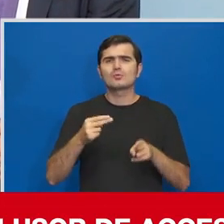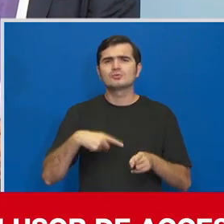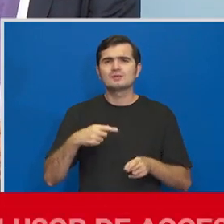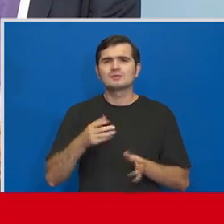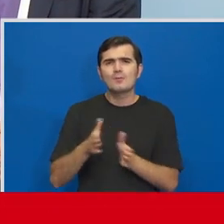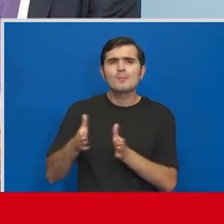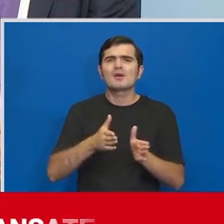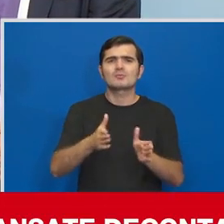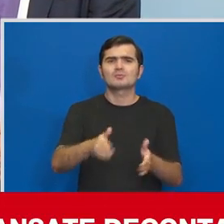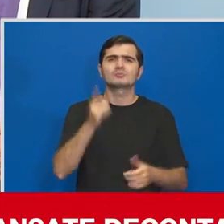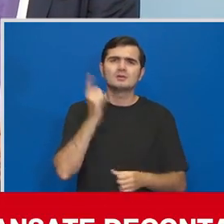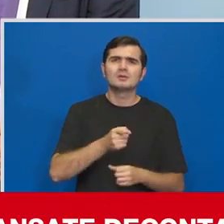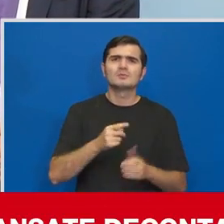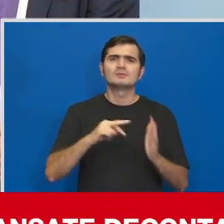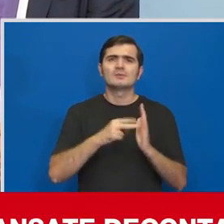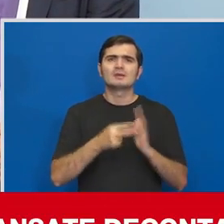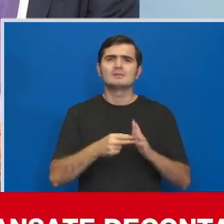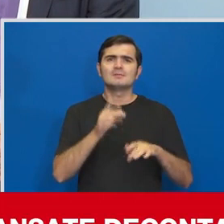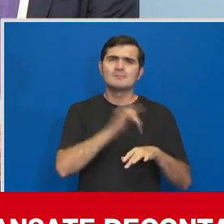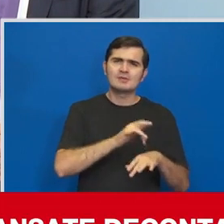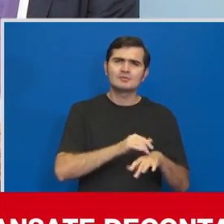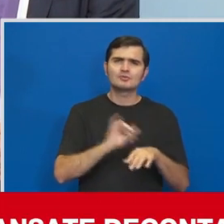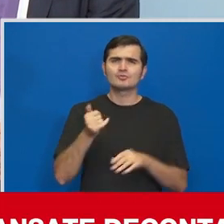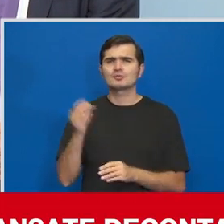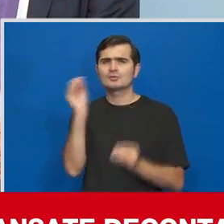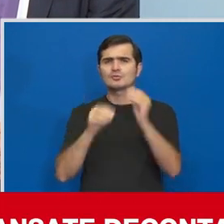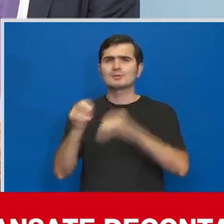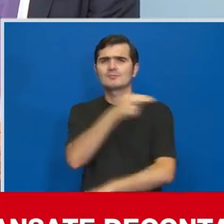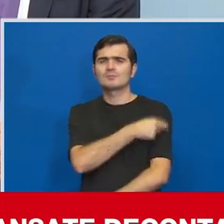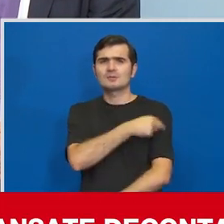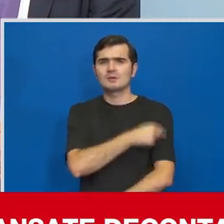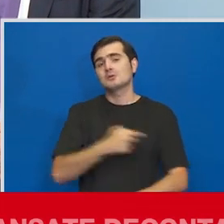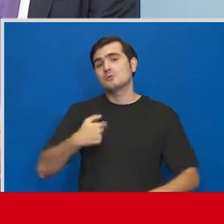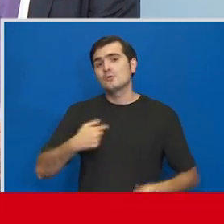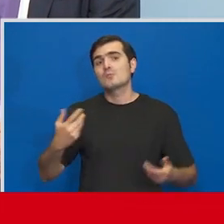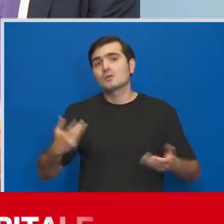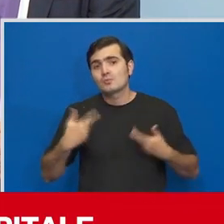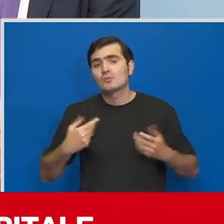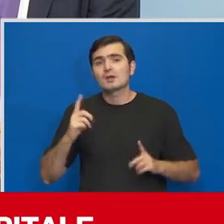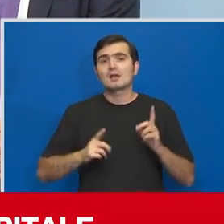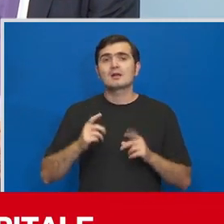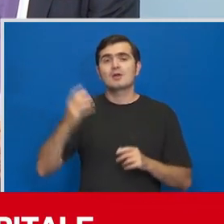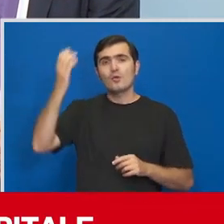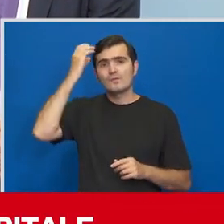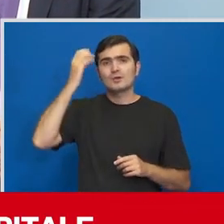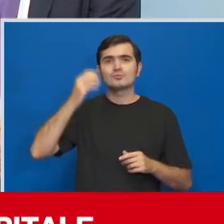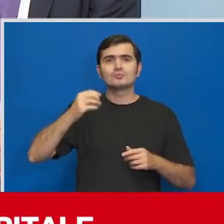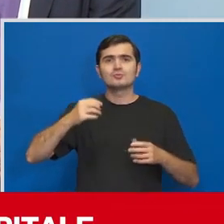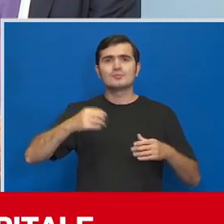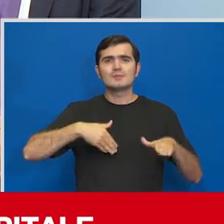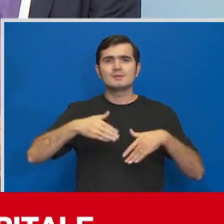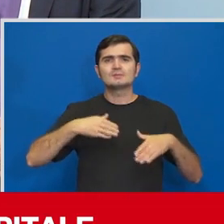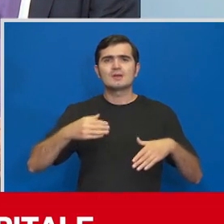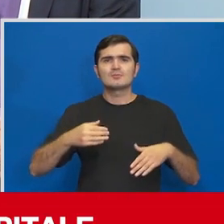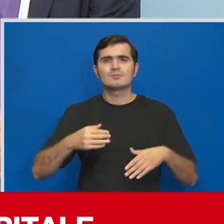pregătim medici, trebuie să dotăm spitale. M-aș fi bucurat dacă Guvernul României, Ministerul Sănătății avea o baghetă magică